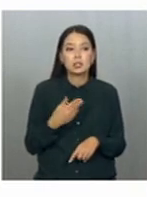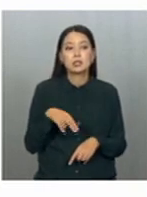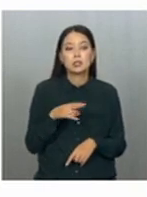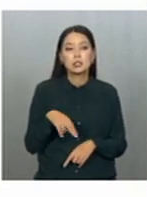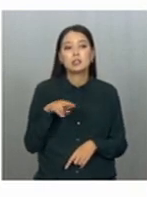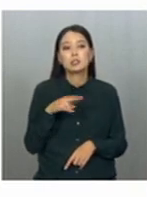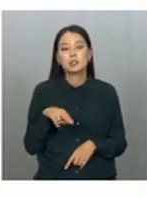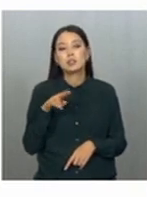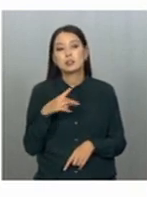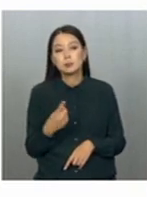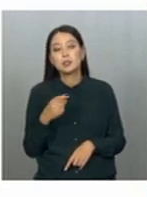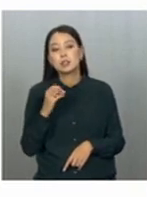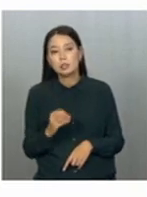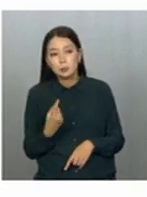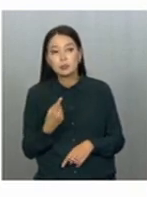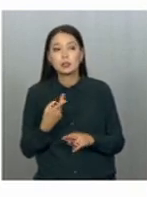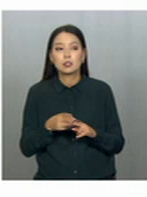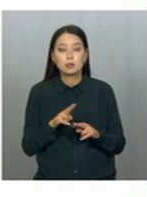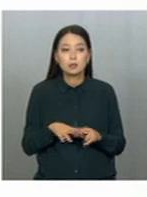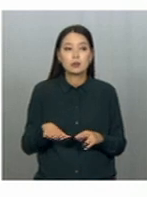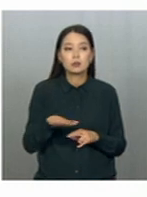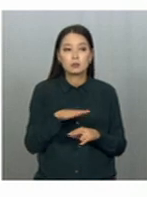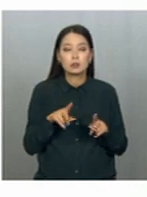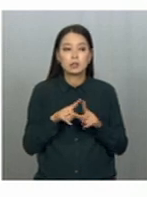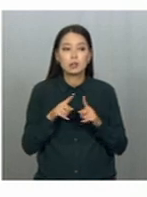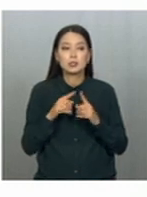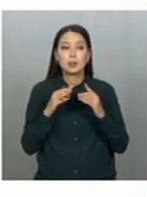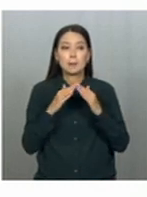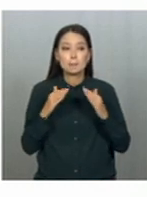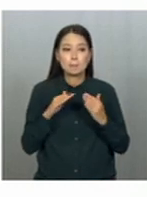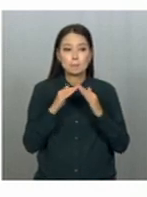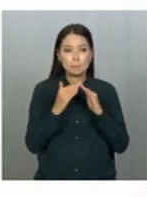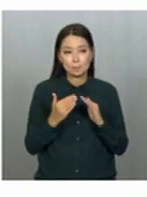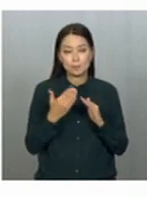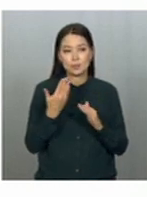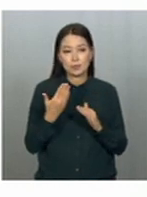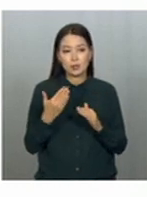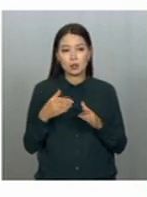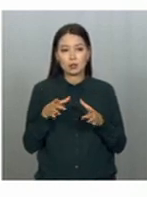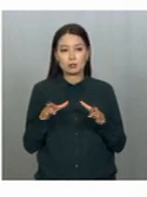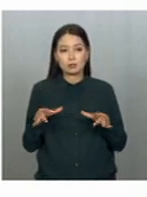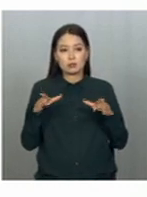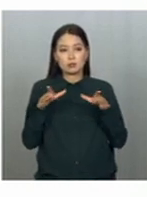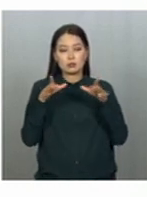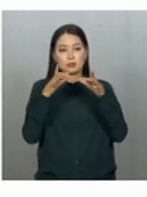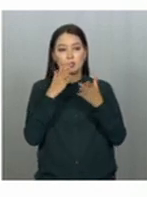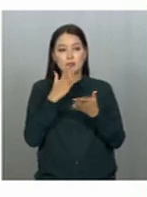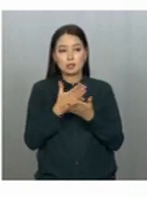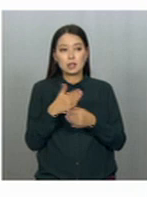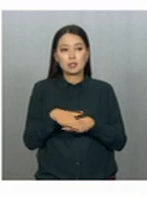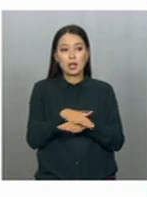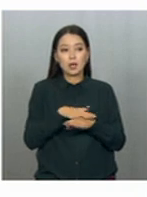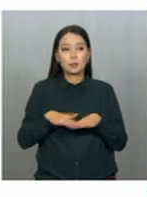E трапециялары қиық пирамиданың бүйір жақтары болады. Табан